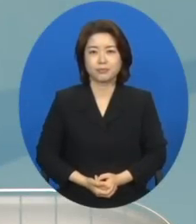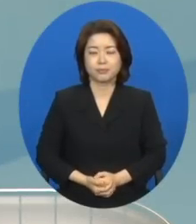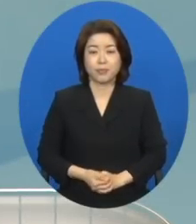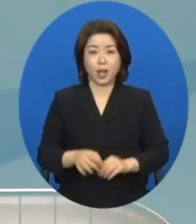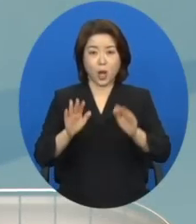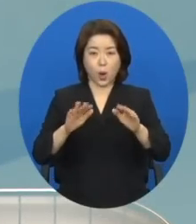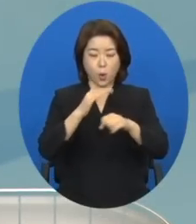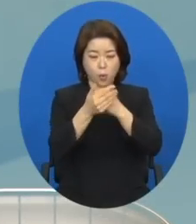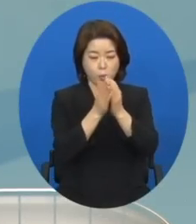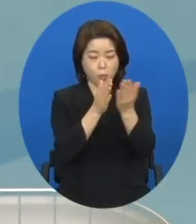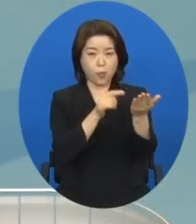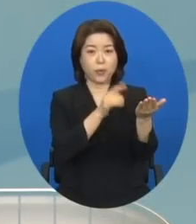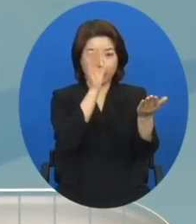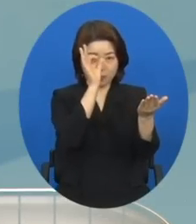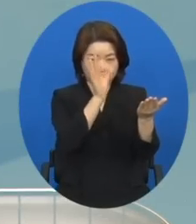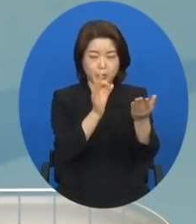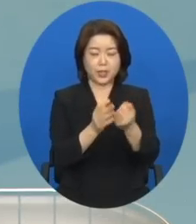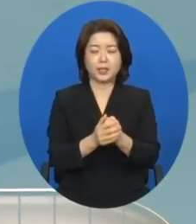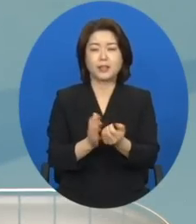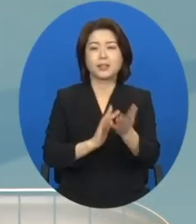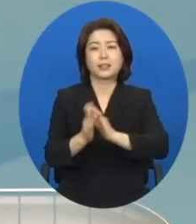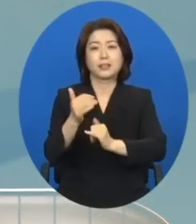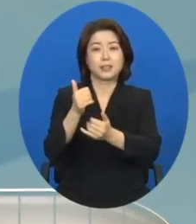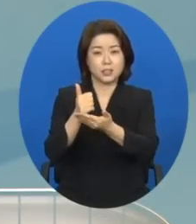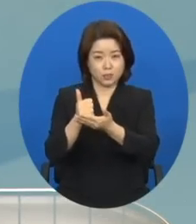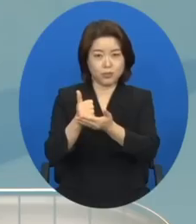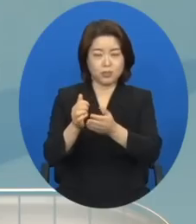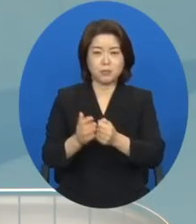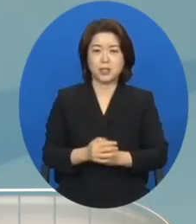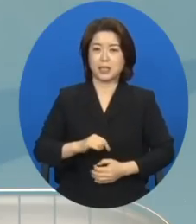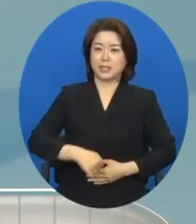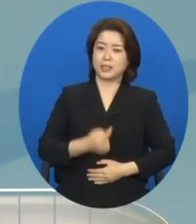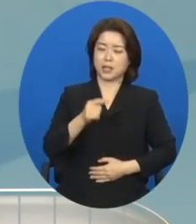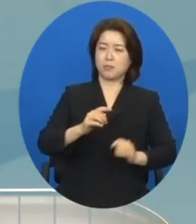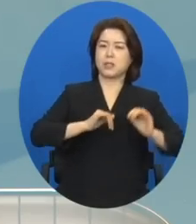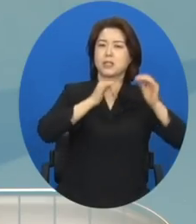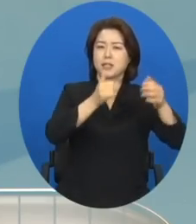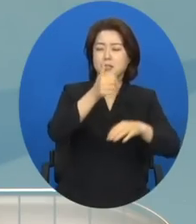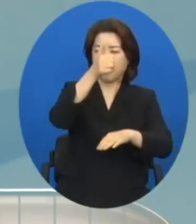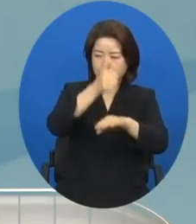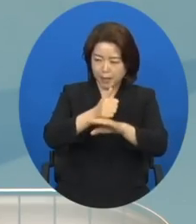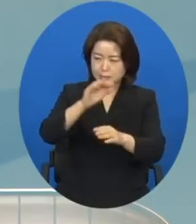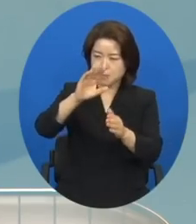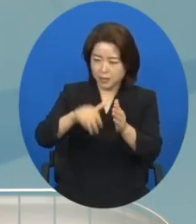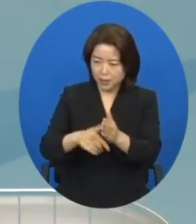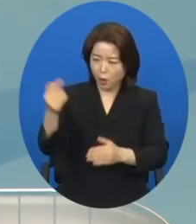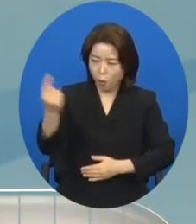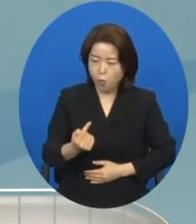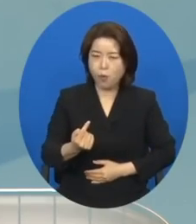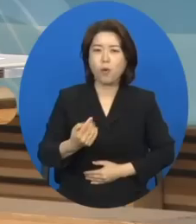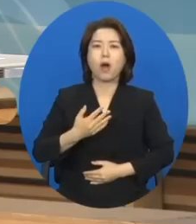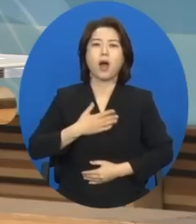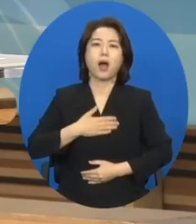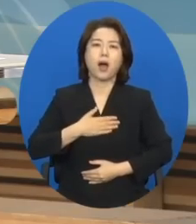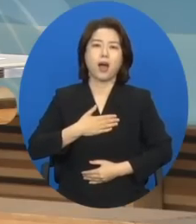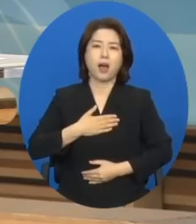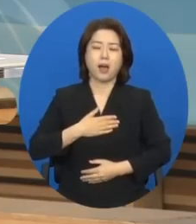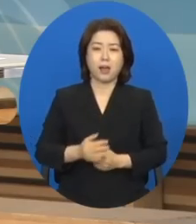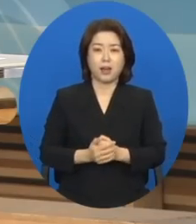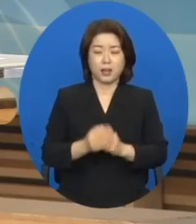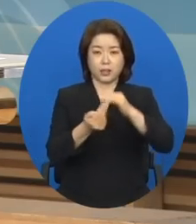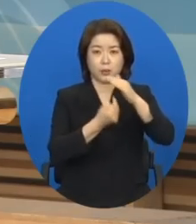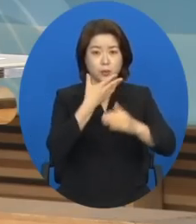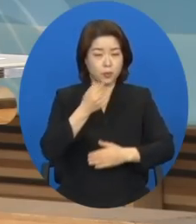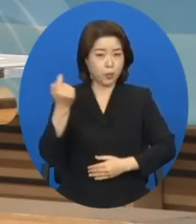오늘 본문에 보니까 예수님께서 자기가 이 세상에서 이제 마지막 때가 되었다는 것을 아셨습니다.